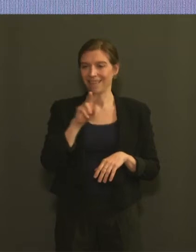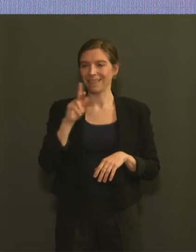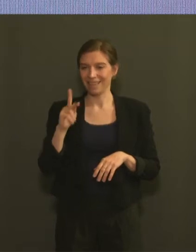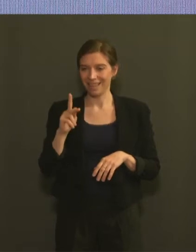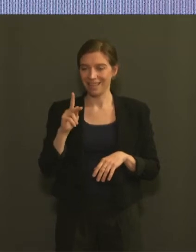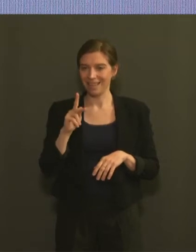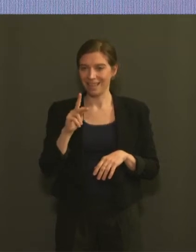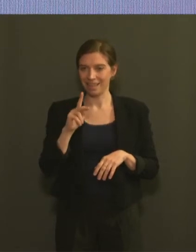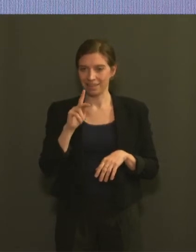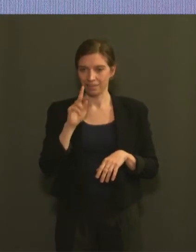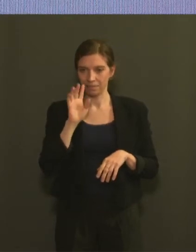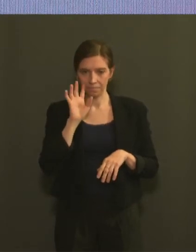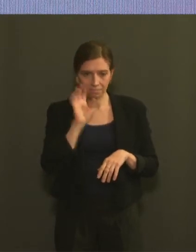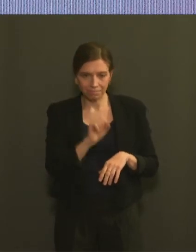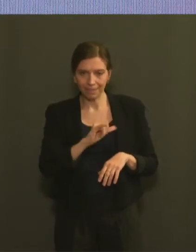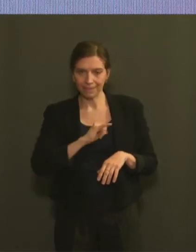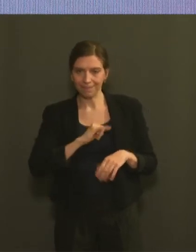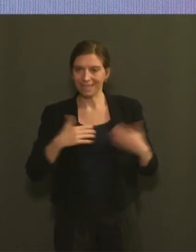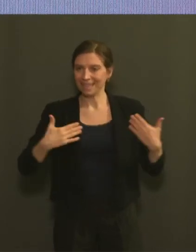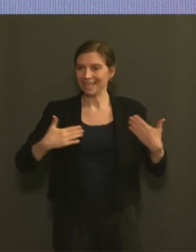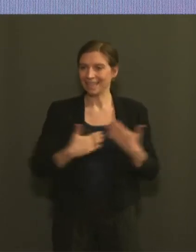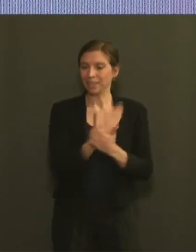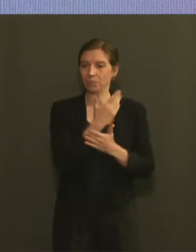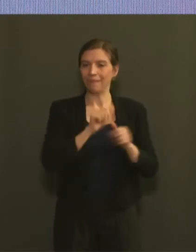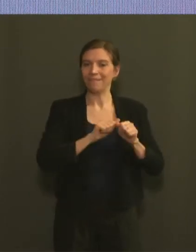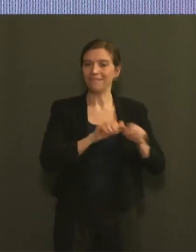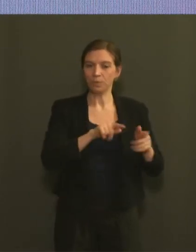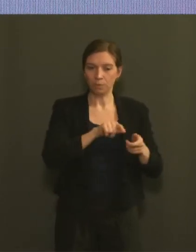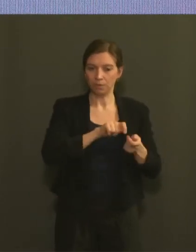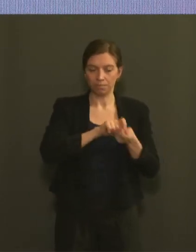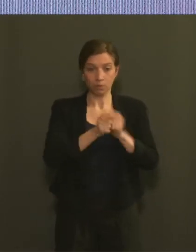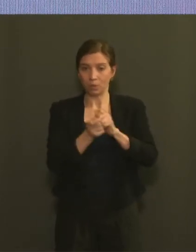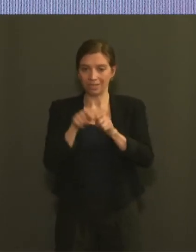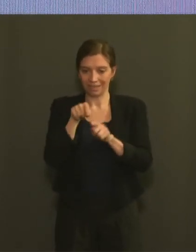disneyland après dix longues